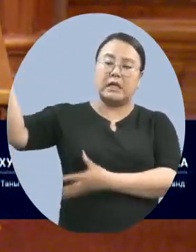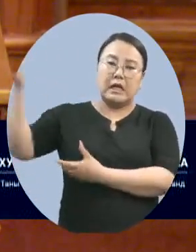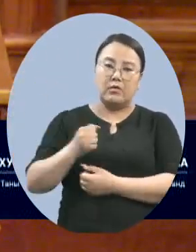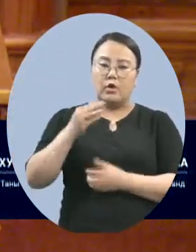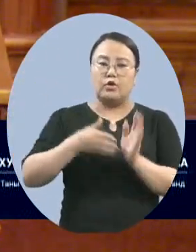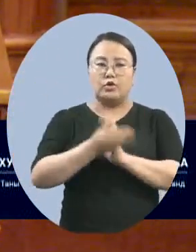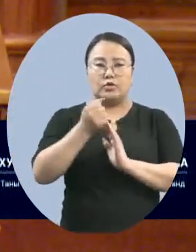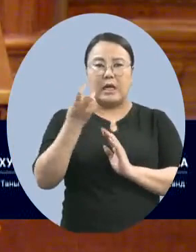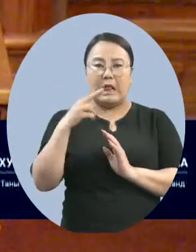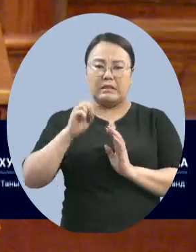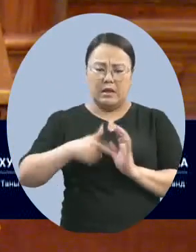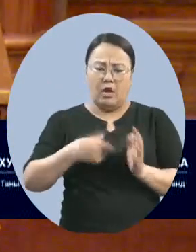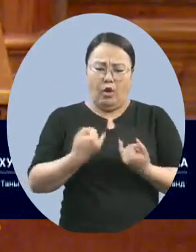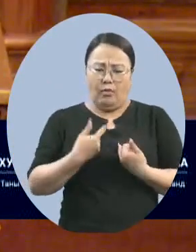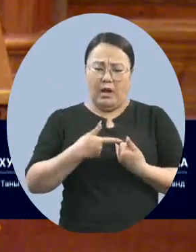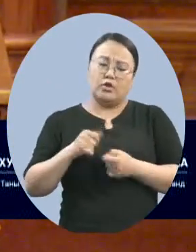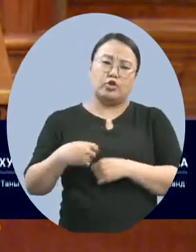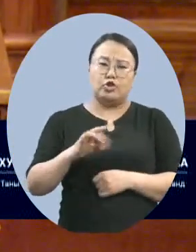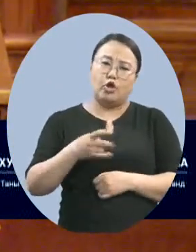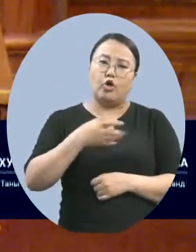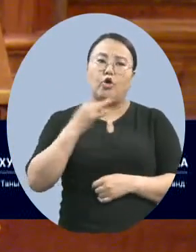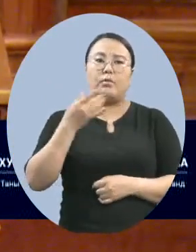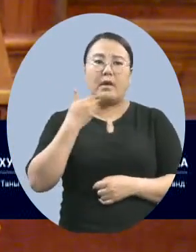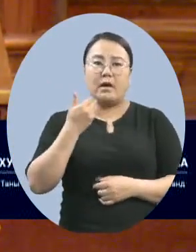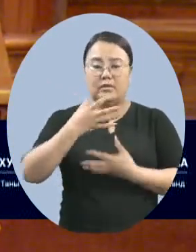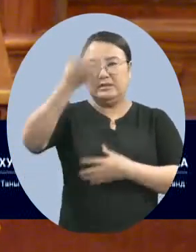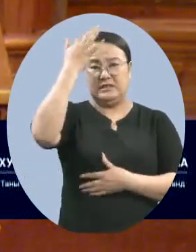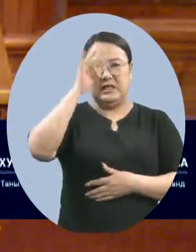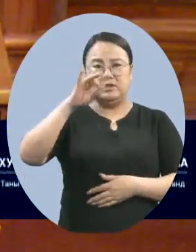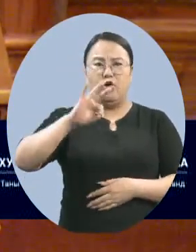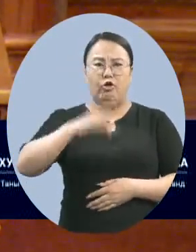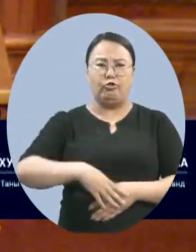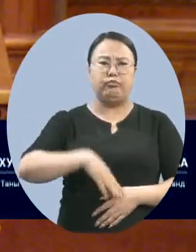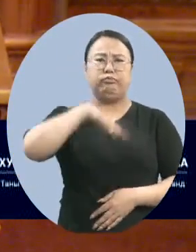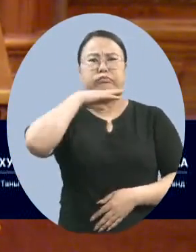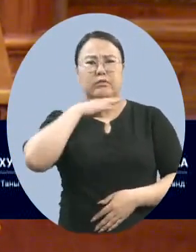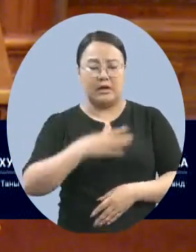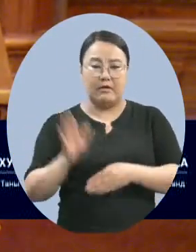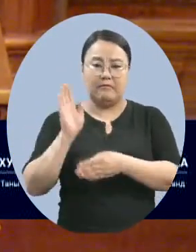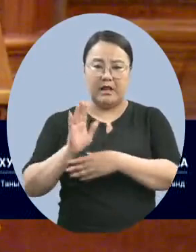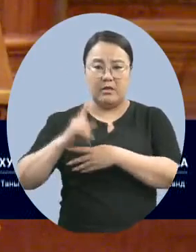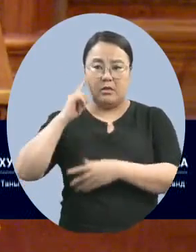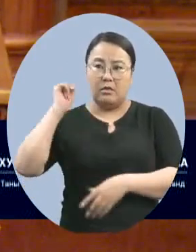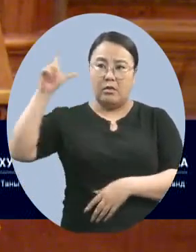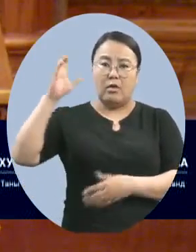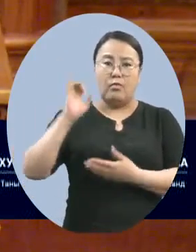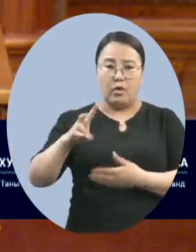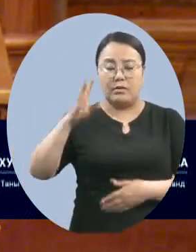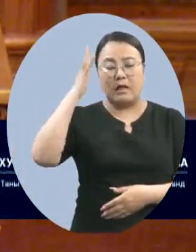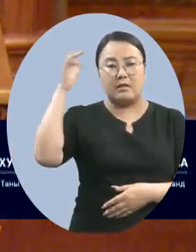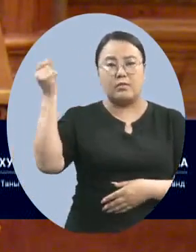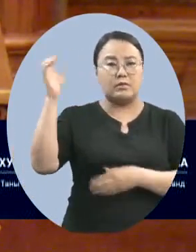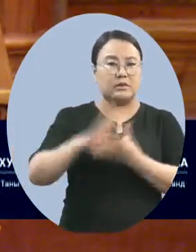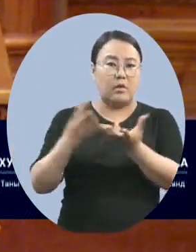алдагдлаа нөхөхөөс өөр арга байхгүй. Гэтэл засгийн газрын өрийн тааз бас болчихсон байдаг. Валютын анш чангарвал гадаадын хөрөнгө оруулалтч